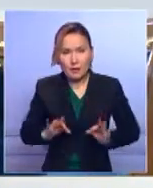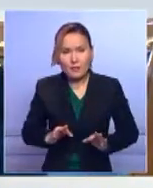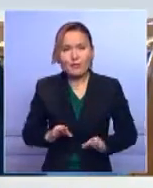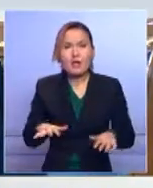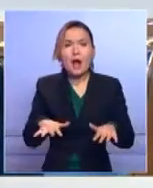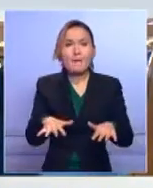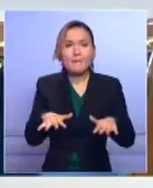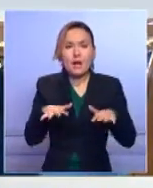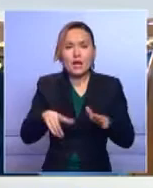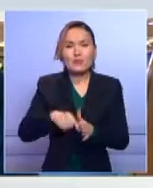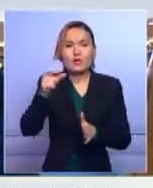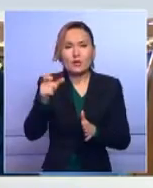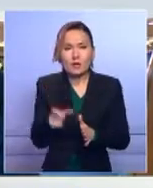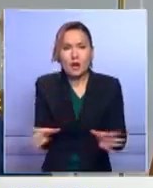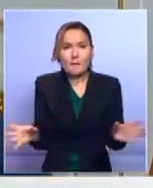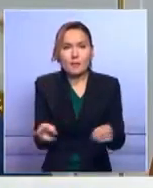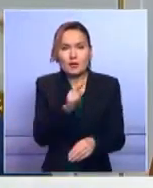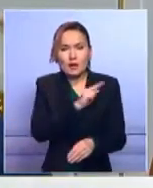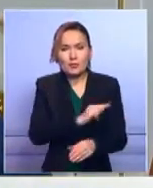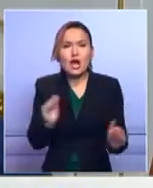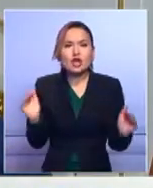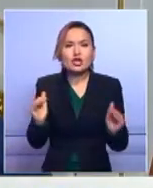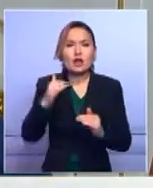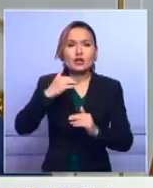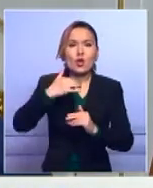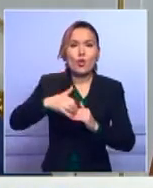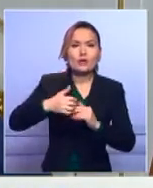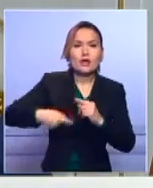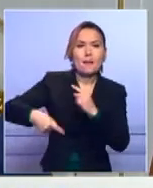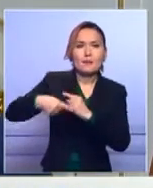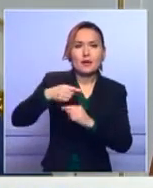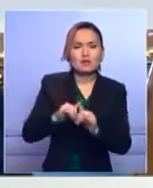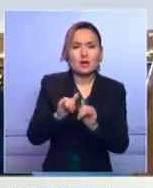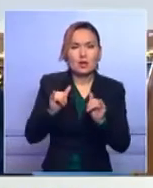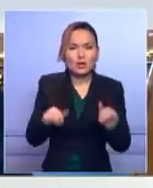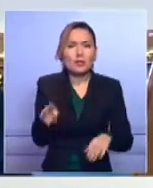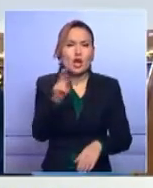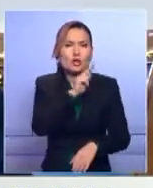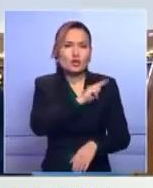парламент депутаттарымен бірлесіп, қазір шағын және орта бизнестің сан алуан